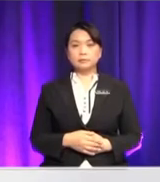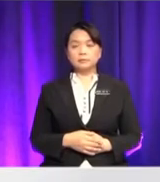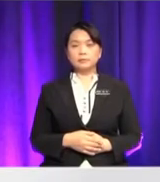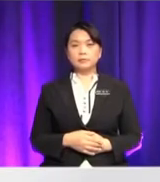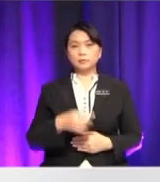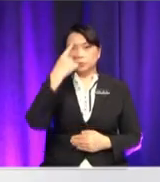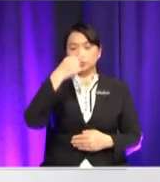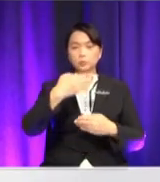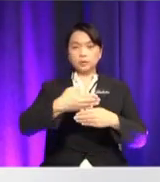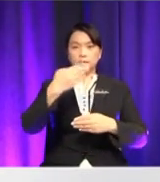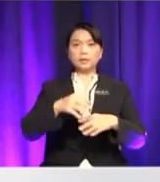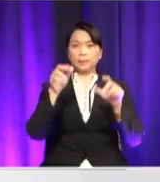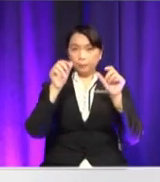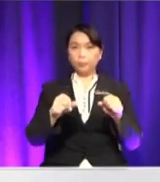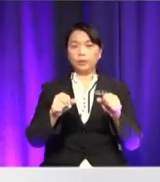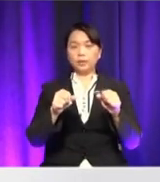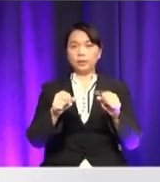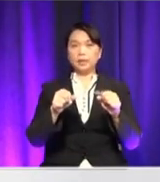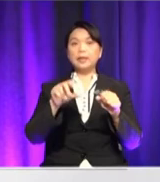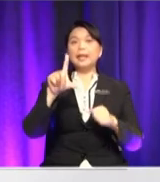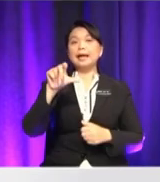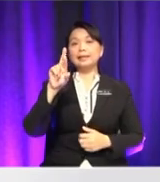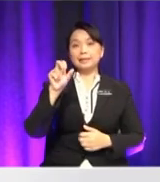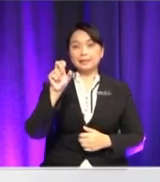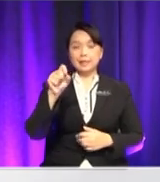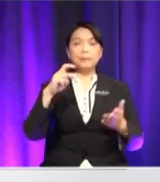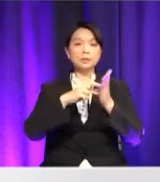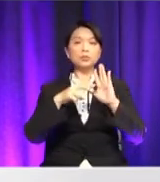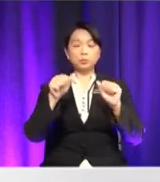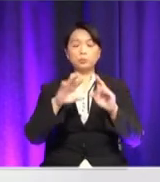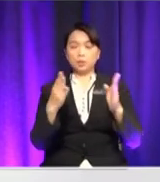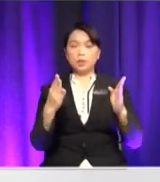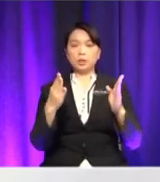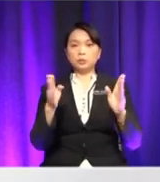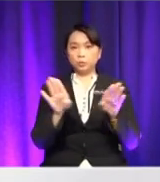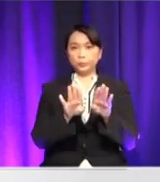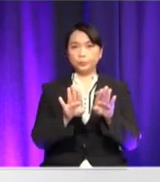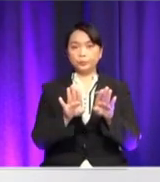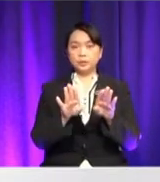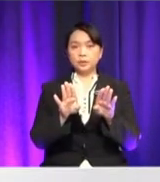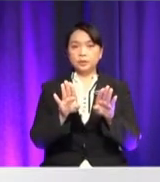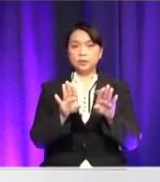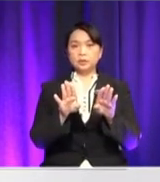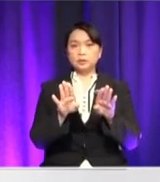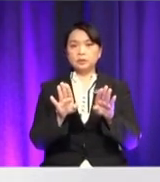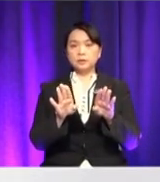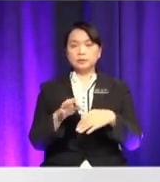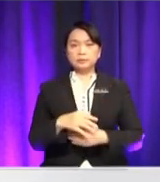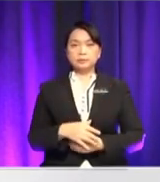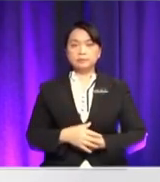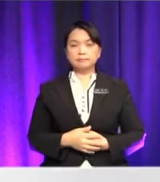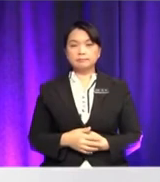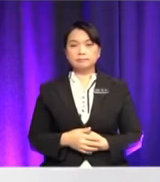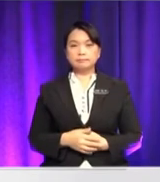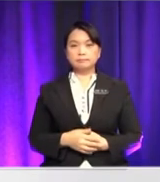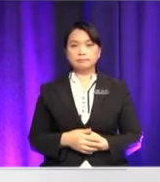tingkat rem KC boleh Laras Nugini betul hanya betul juga ake amsya amsya